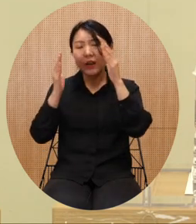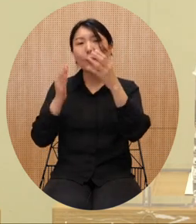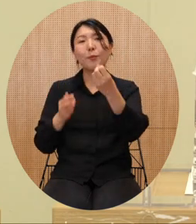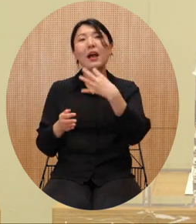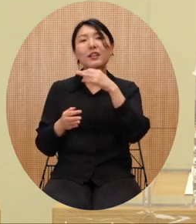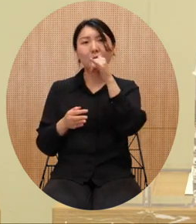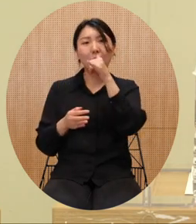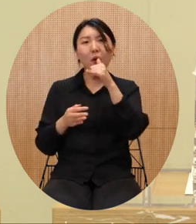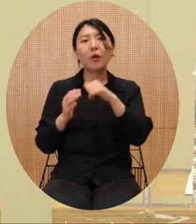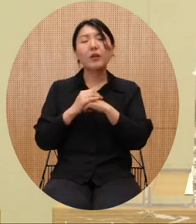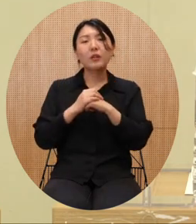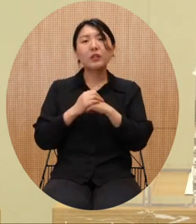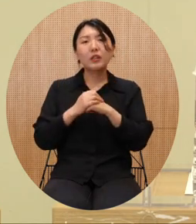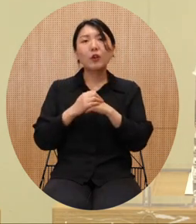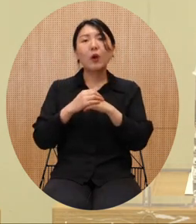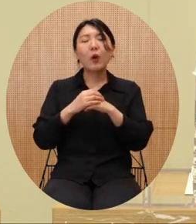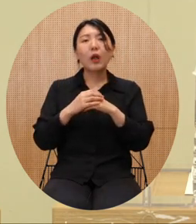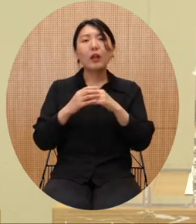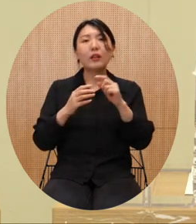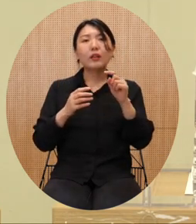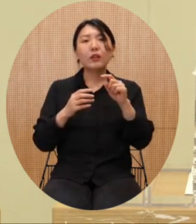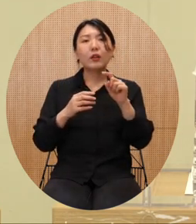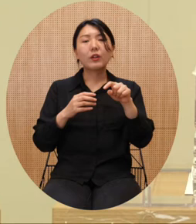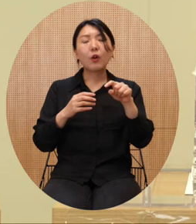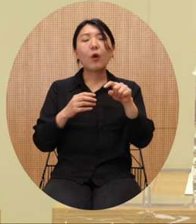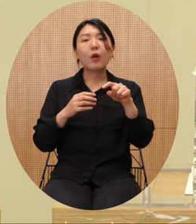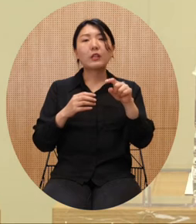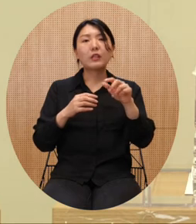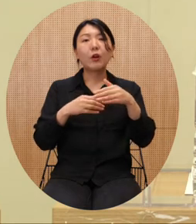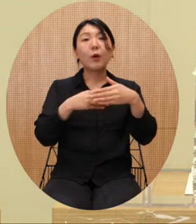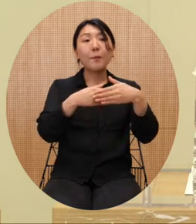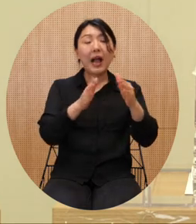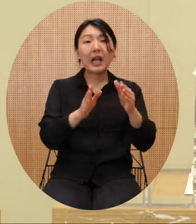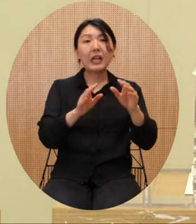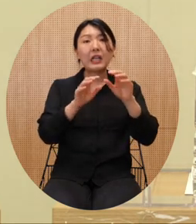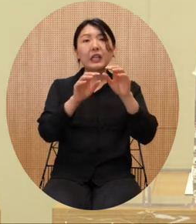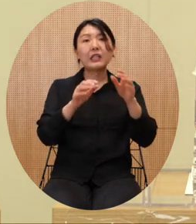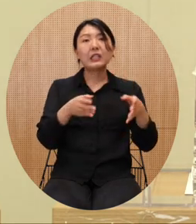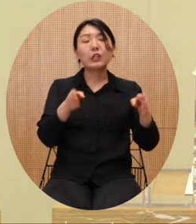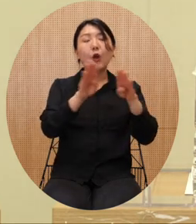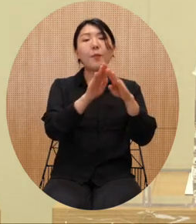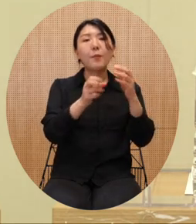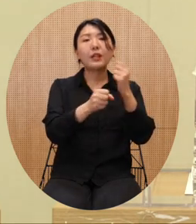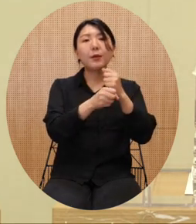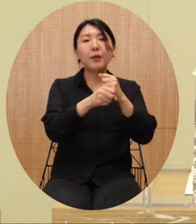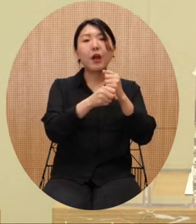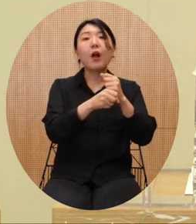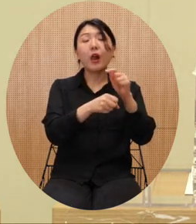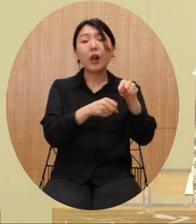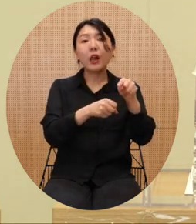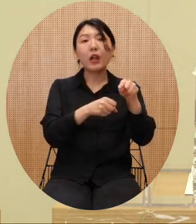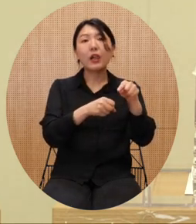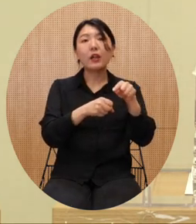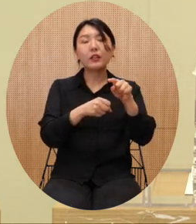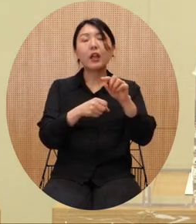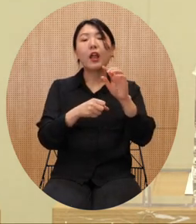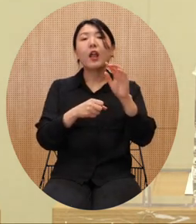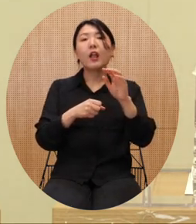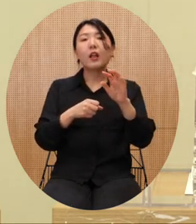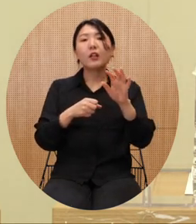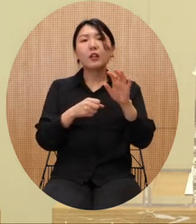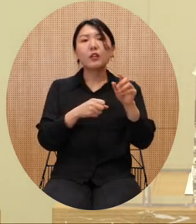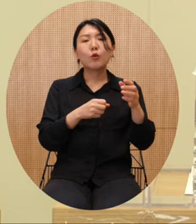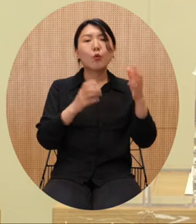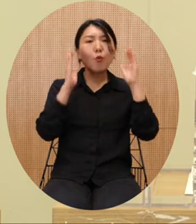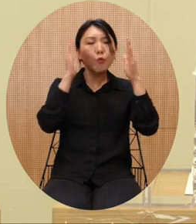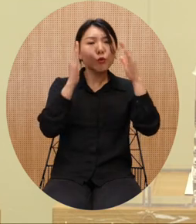이런 돌봄센터는 주간 시간에 돌봄 서비스가 결합된다면서 의미가 있지만 야간 10시 또는